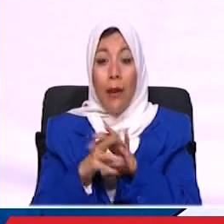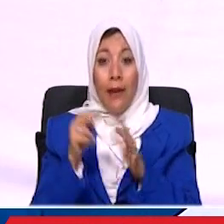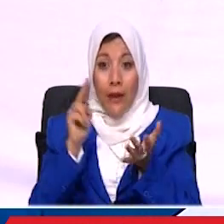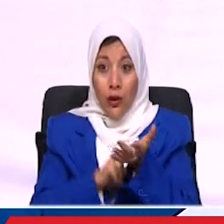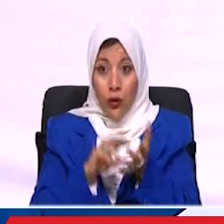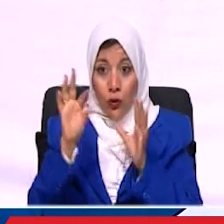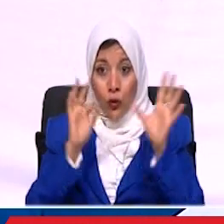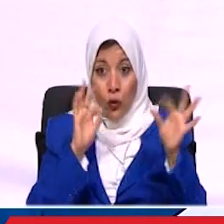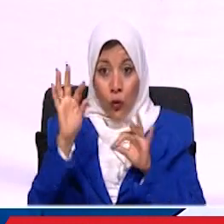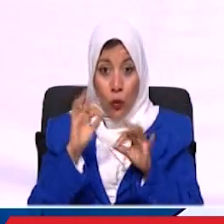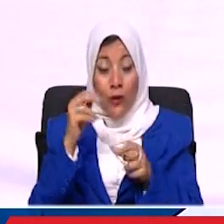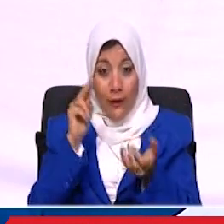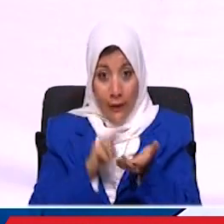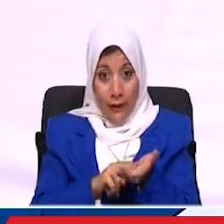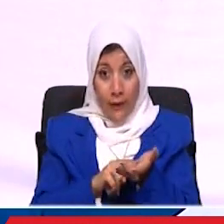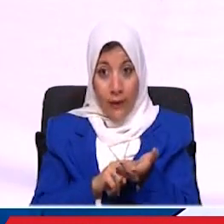يستخدم